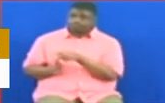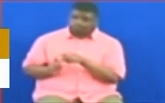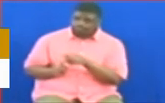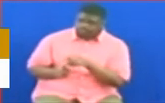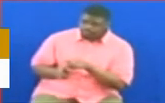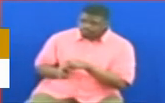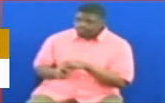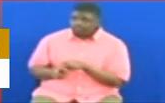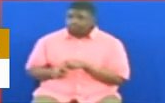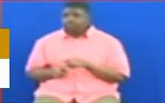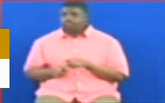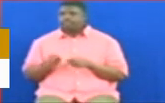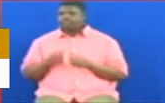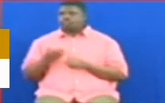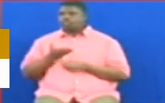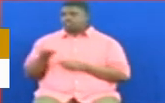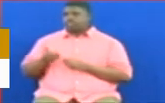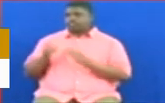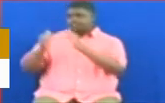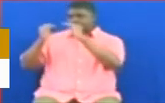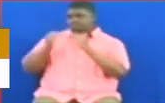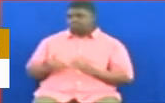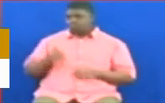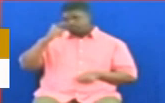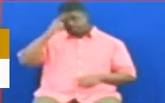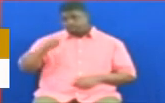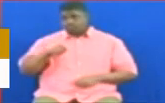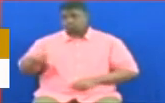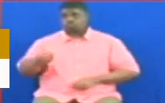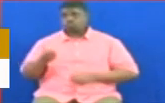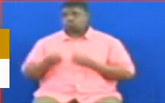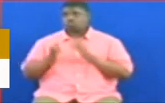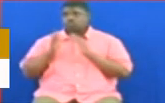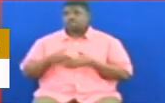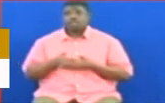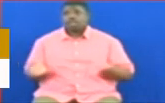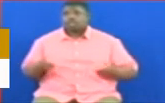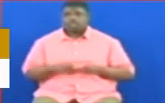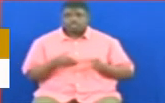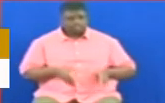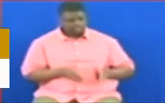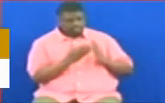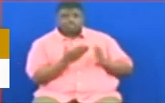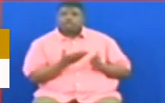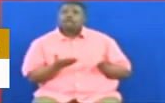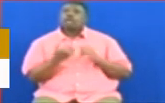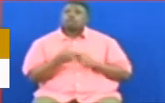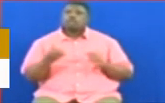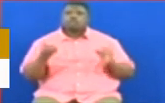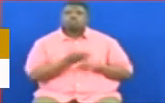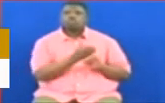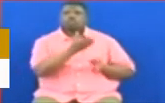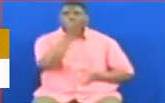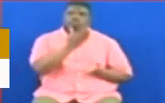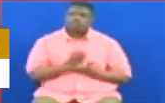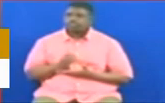na checks and balances zingine zinazofuata, tunaamini kwamba huyu DG hana namna yoyote ile ambayo anaweza akakwepesha kweli.